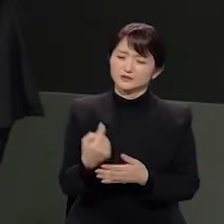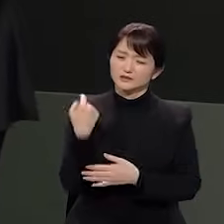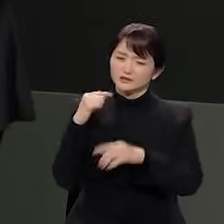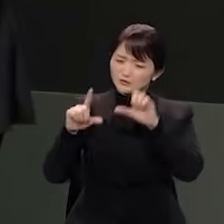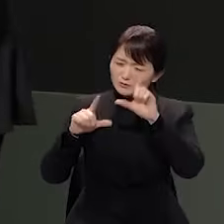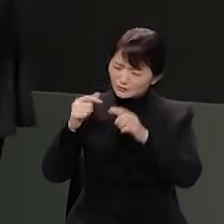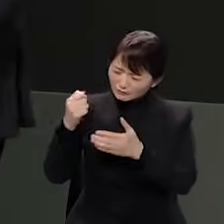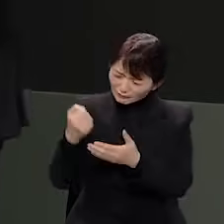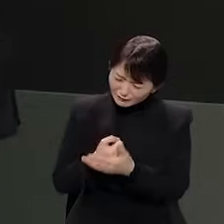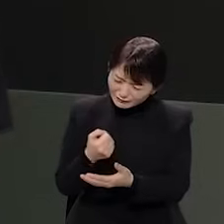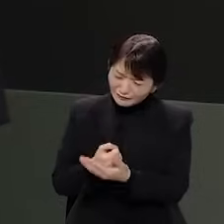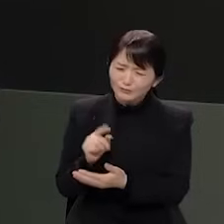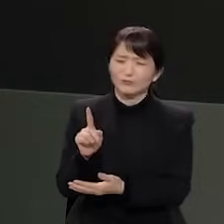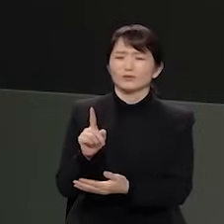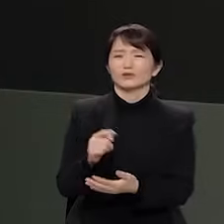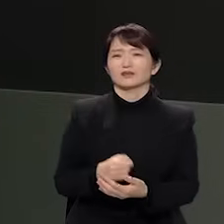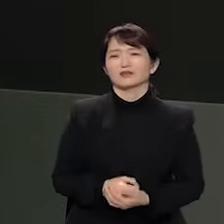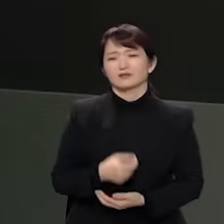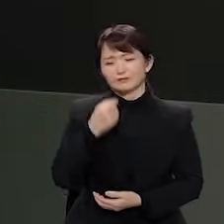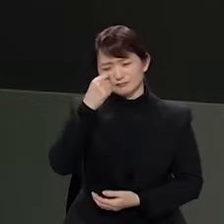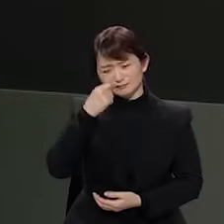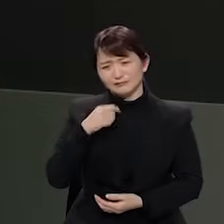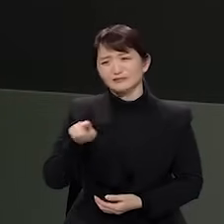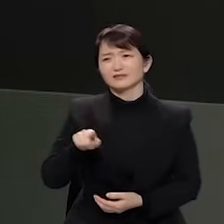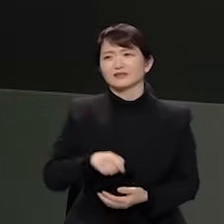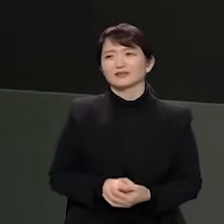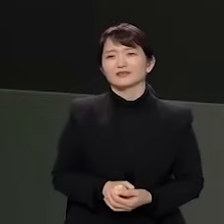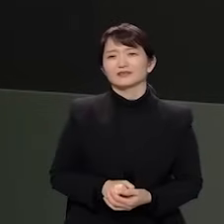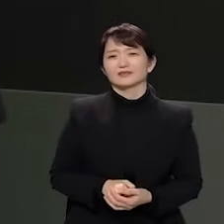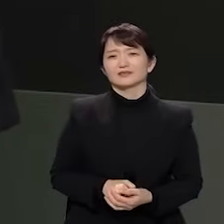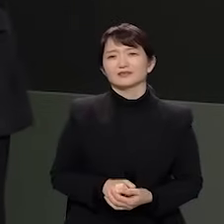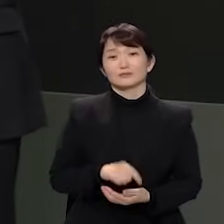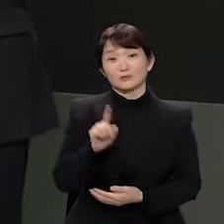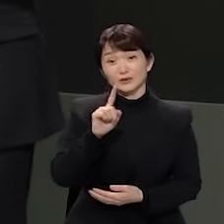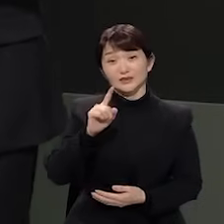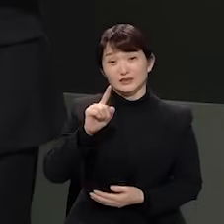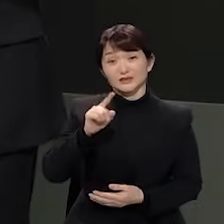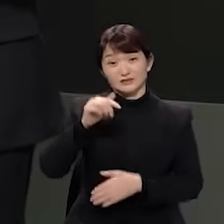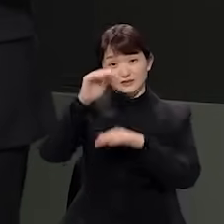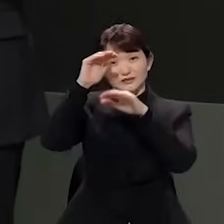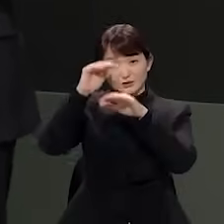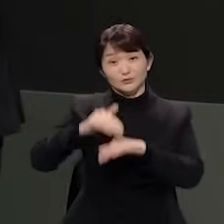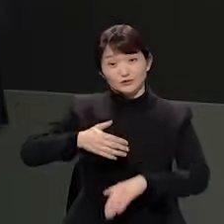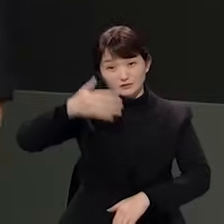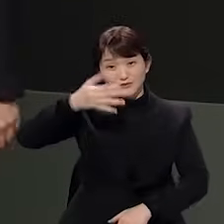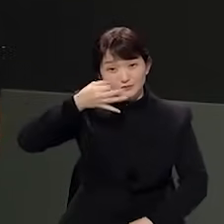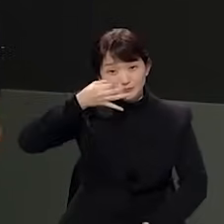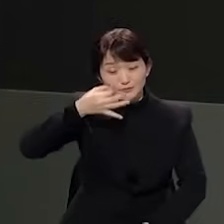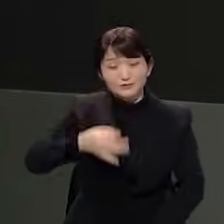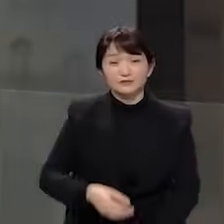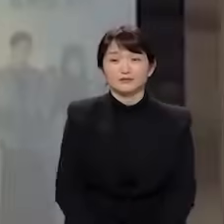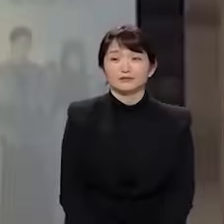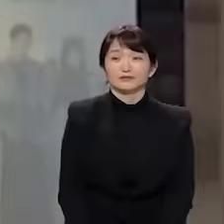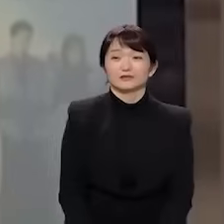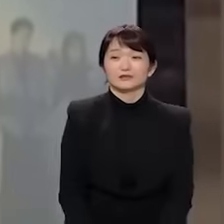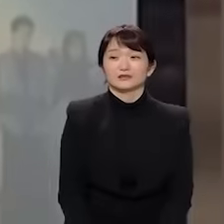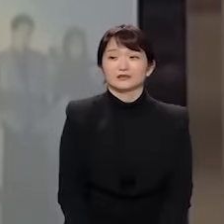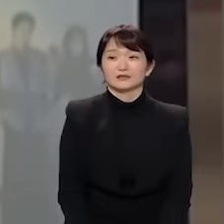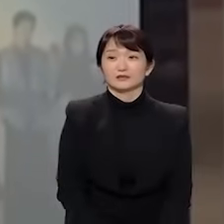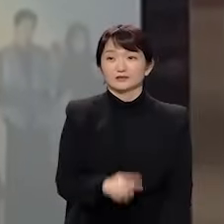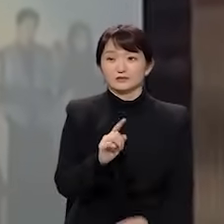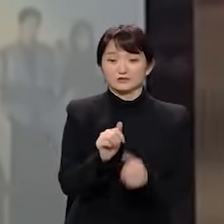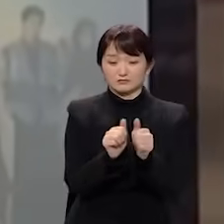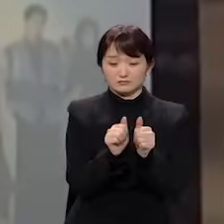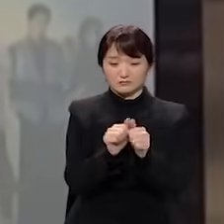모습 아 이거 진짜 저 이거 너무 웃긴 자 일단 무슨 얘기일까요 영상으로 만나보시죠 한